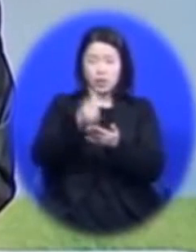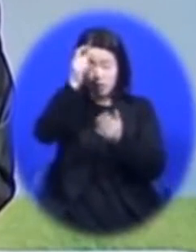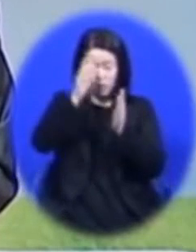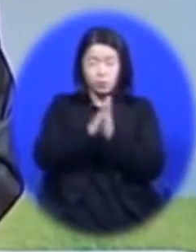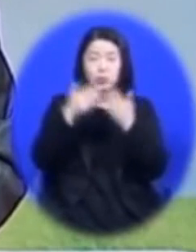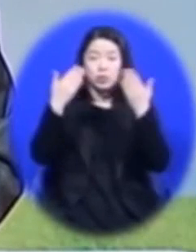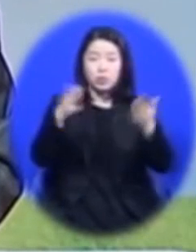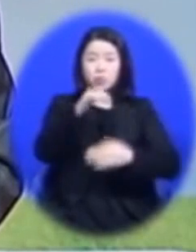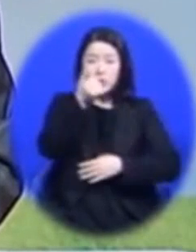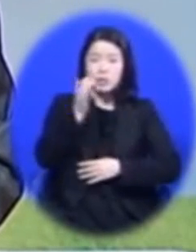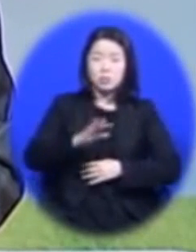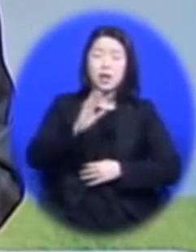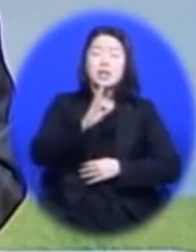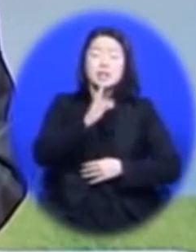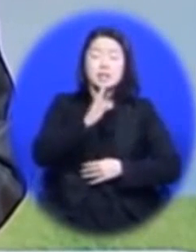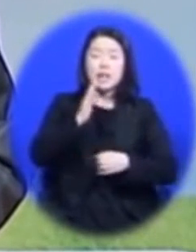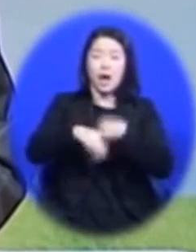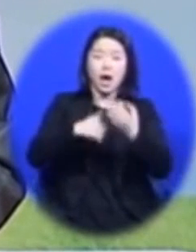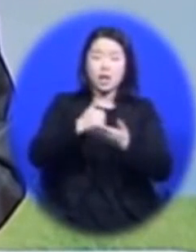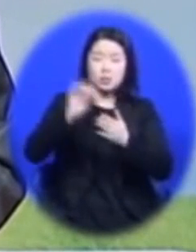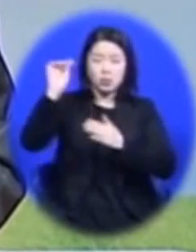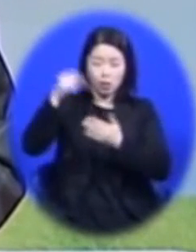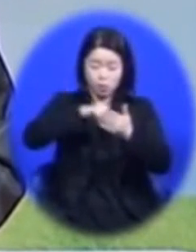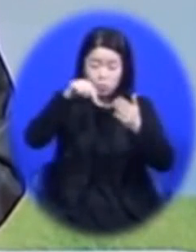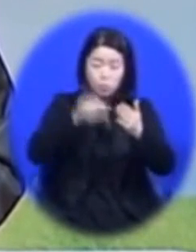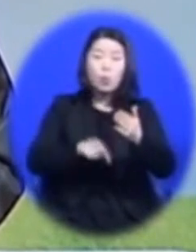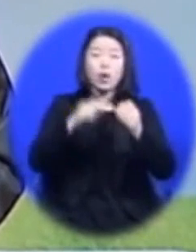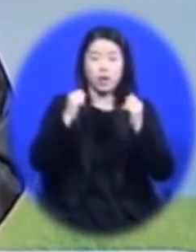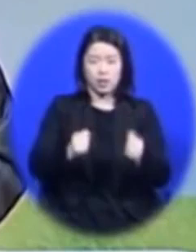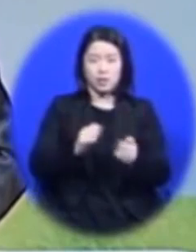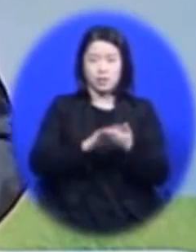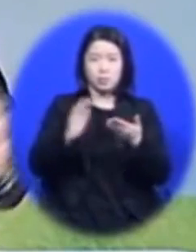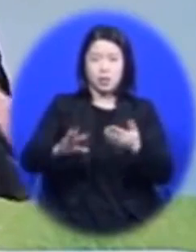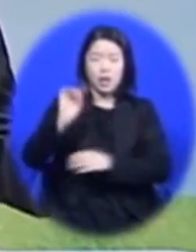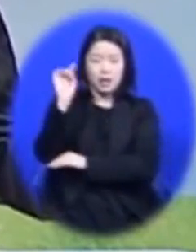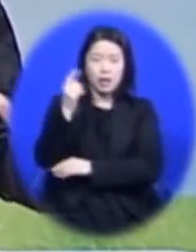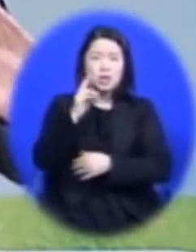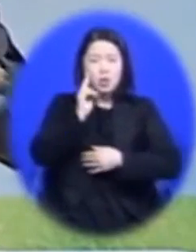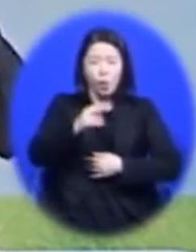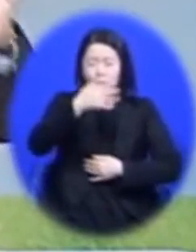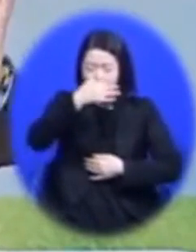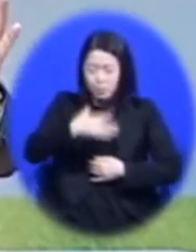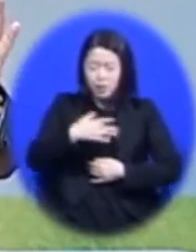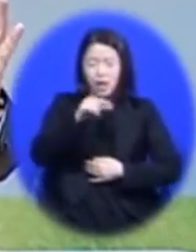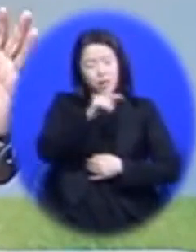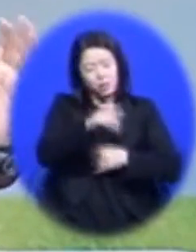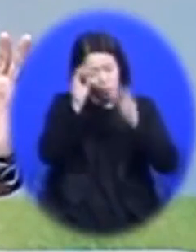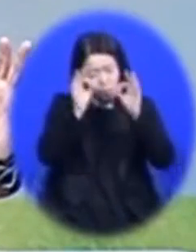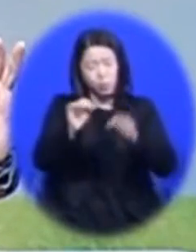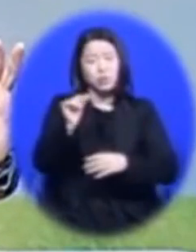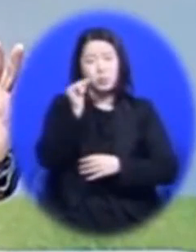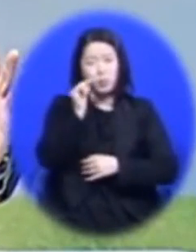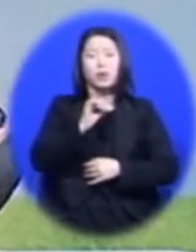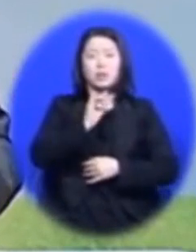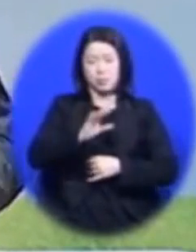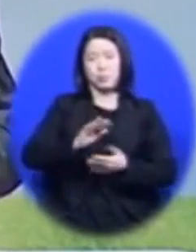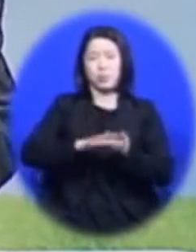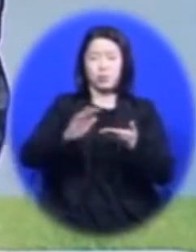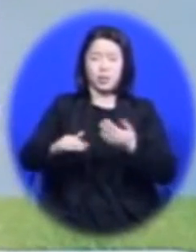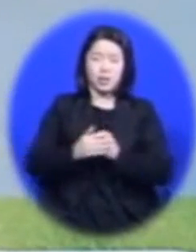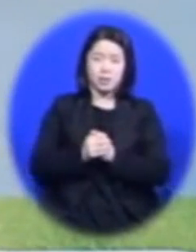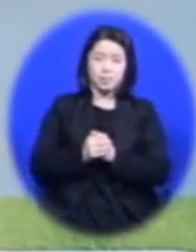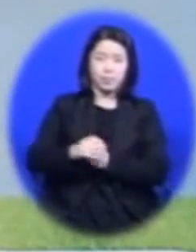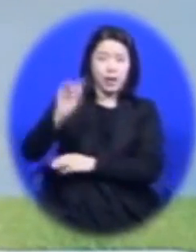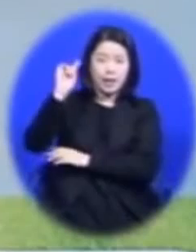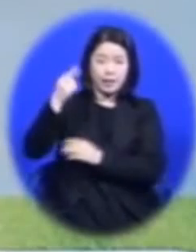기도하고 있는데 실제로 하나님은 다윗 속에 계십니다. 다윗이 너무 힘드니까 그걸 보지를 못하고 있을 뿐이에요. 자,